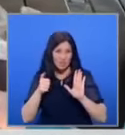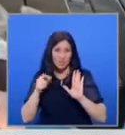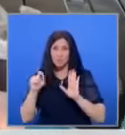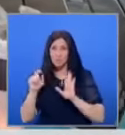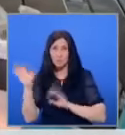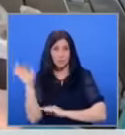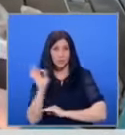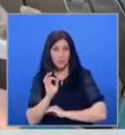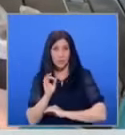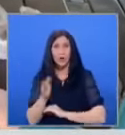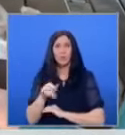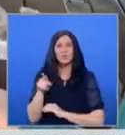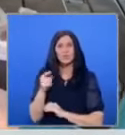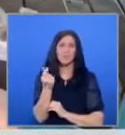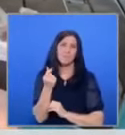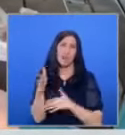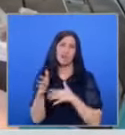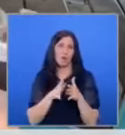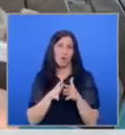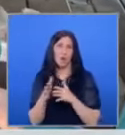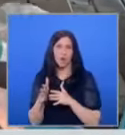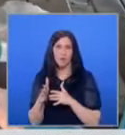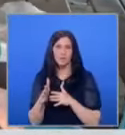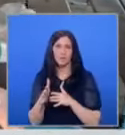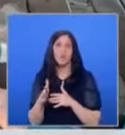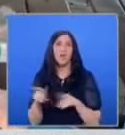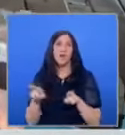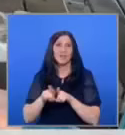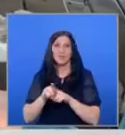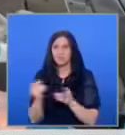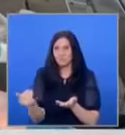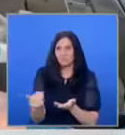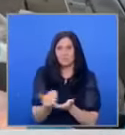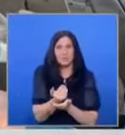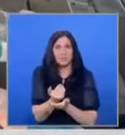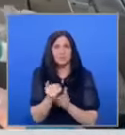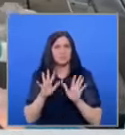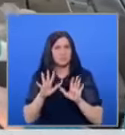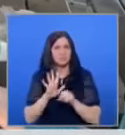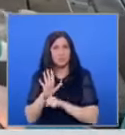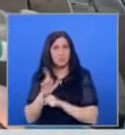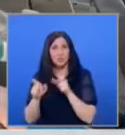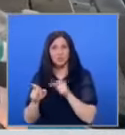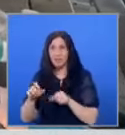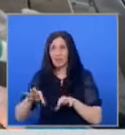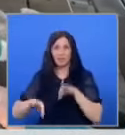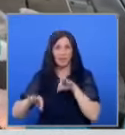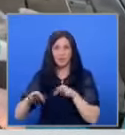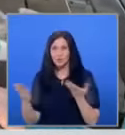60-70%. Обаче това са малко хора. И като събереш 10-15 човека да гласуват